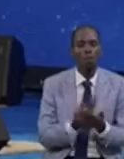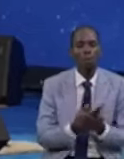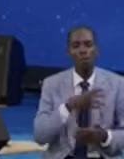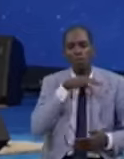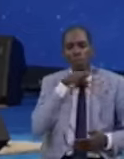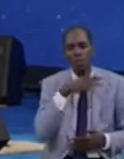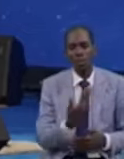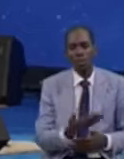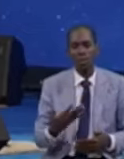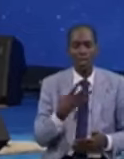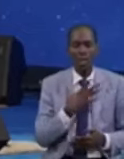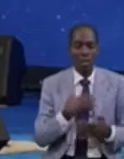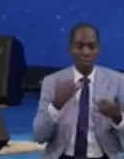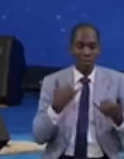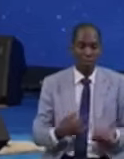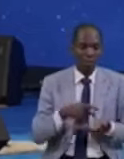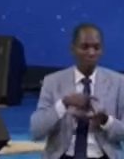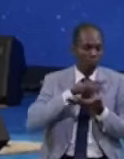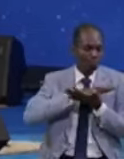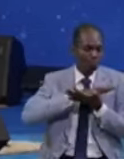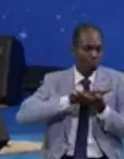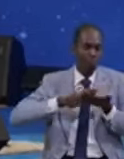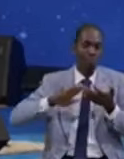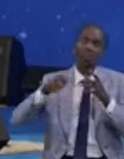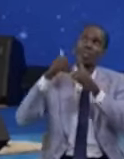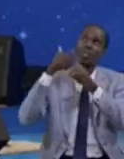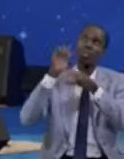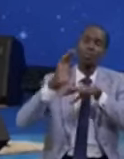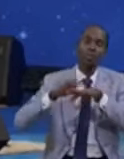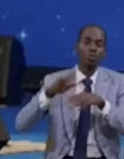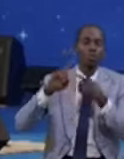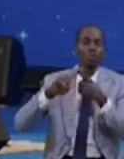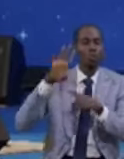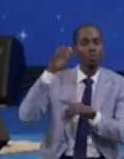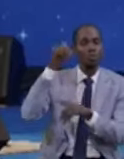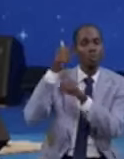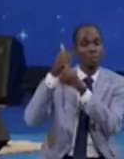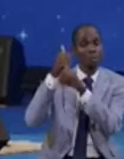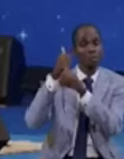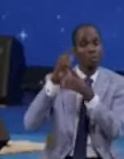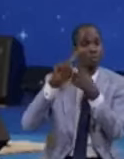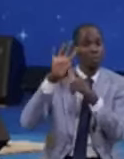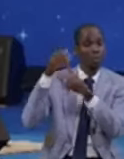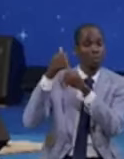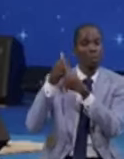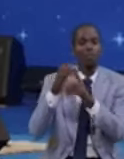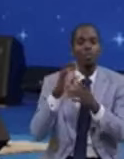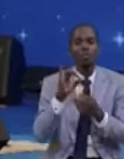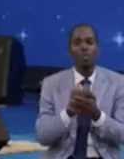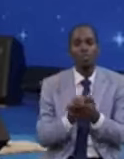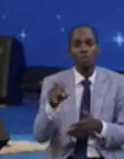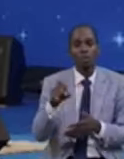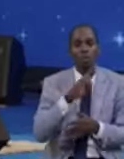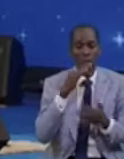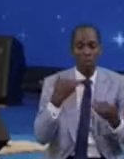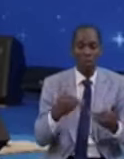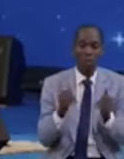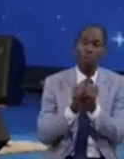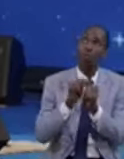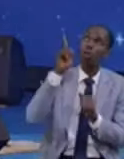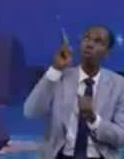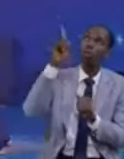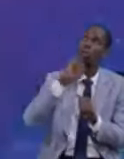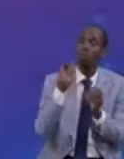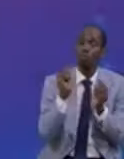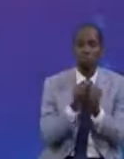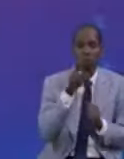de se faire un peuple qui lui appartient purifié pour que maintenant tu es avec lui il est avec toi tu es en lui et il est